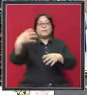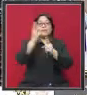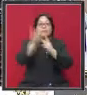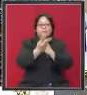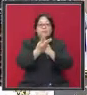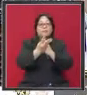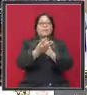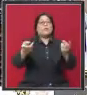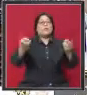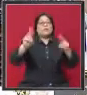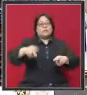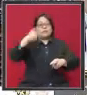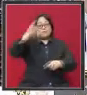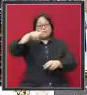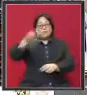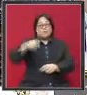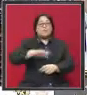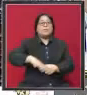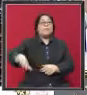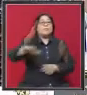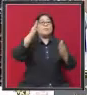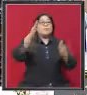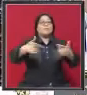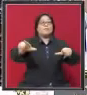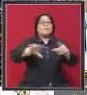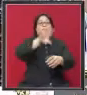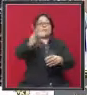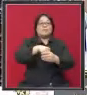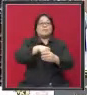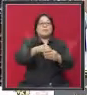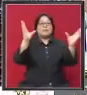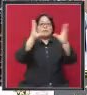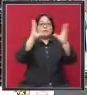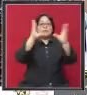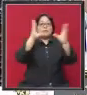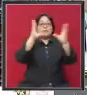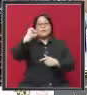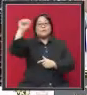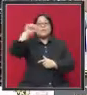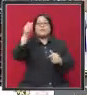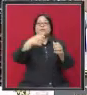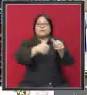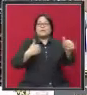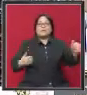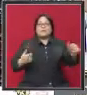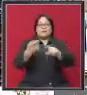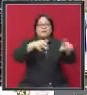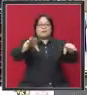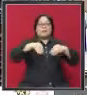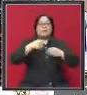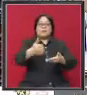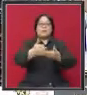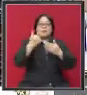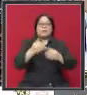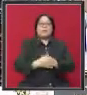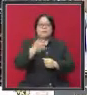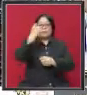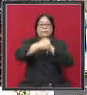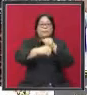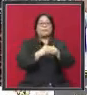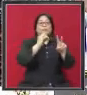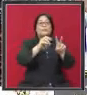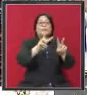kebajikan, kontrak untuk memastikan mereka yang layak termasuk di Sarawak ataupun Sabah tidak tercicir daripada senarai penerima bantuan. Untuk